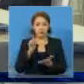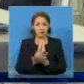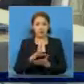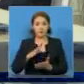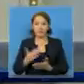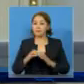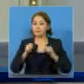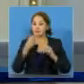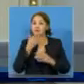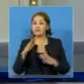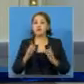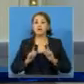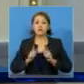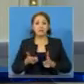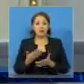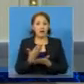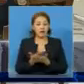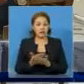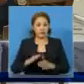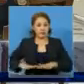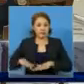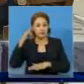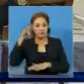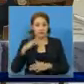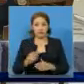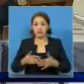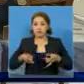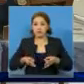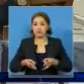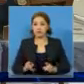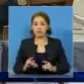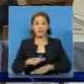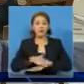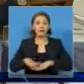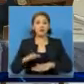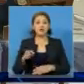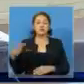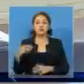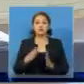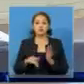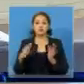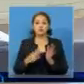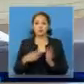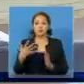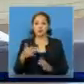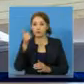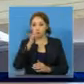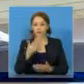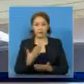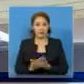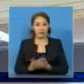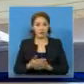межнациональное согласие ассамблеи народа казахстана родилась на пороге эпохи в 1995 году